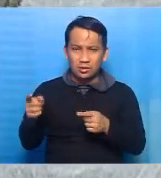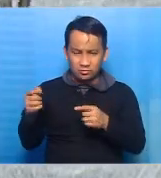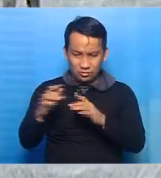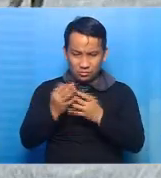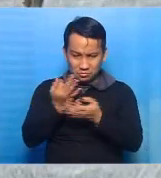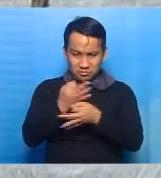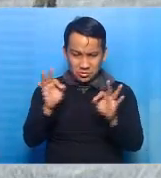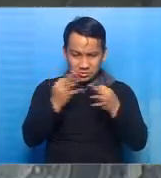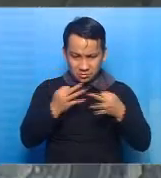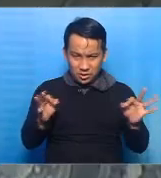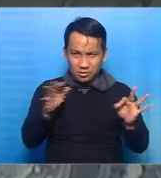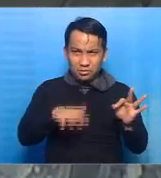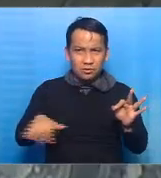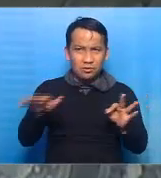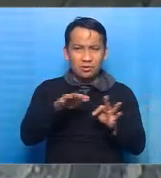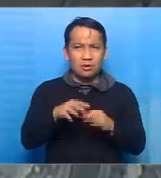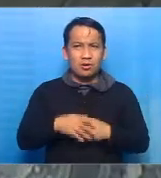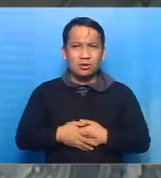lahat?